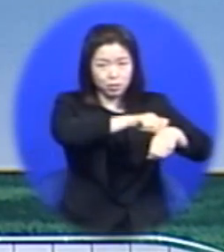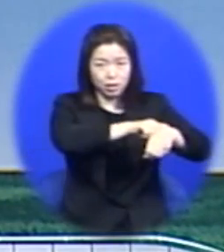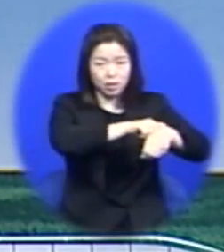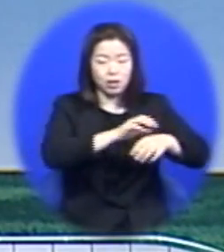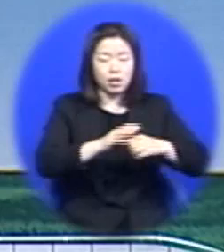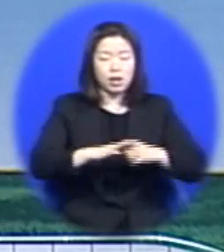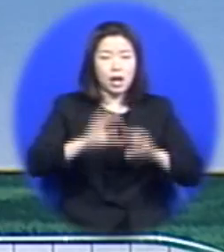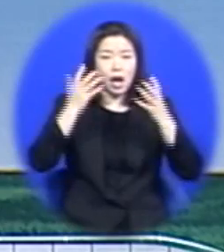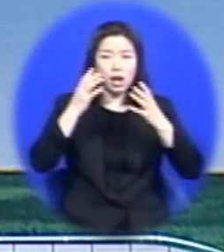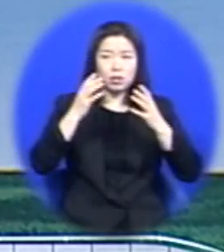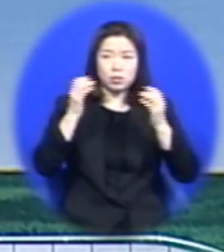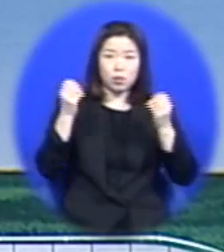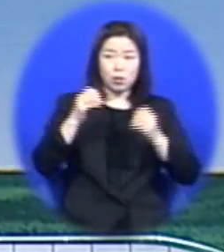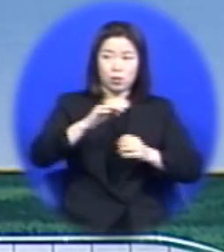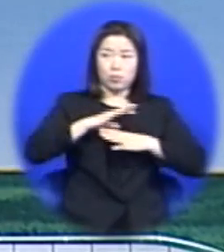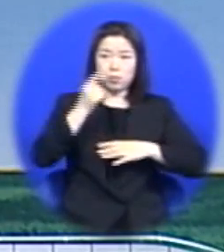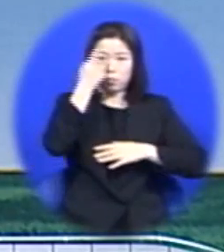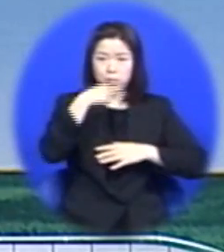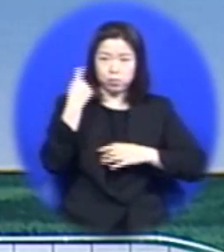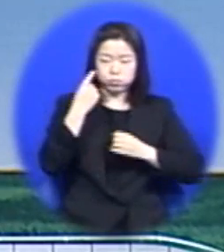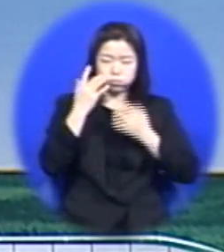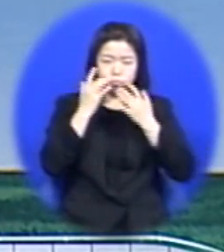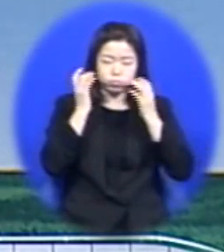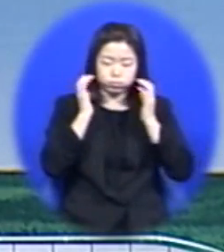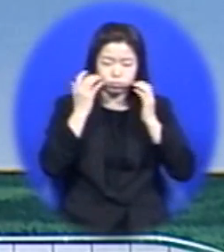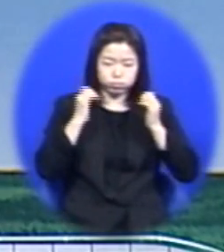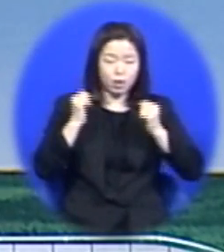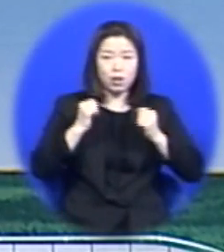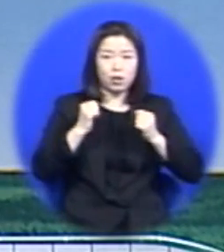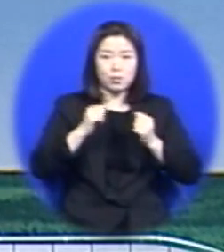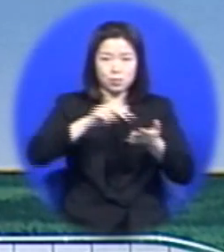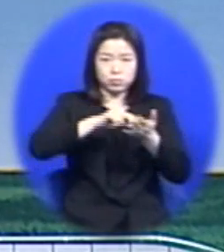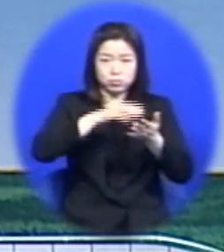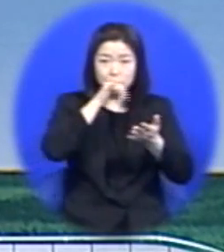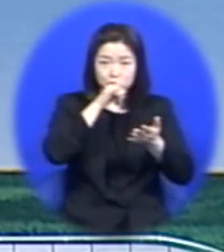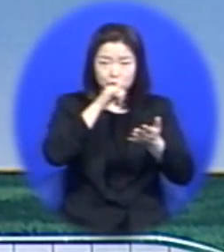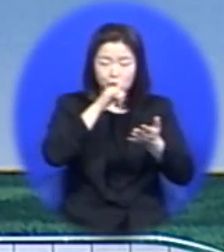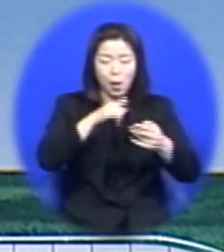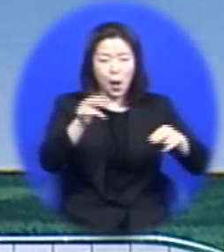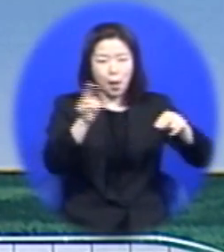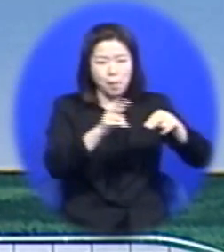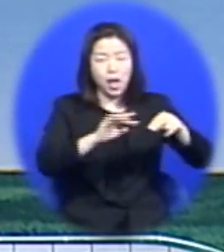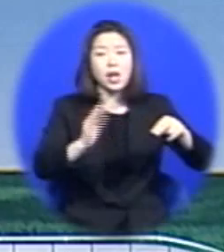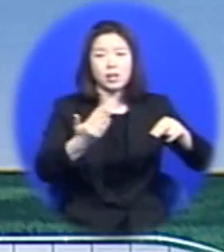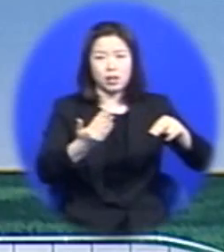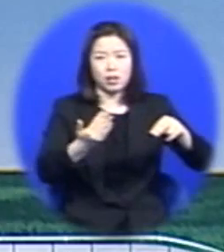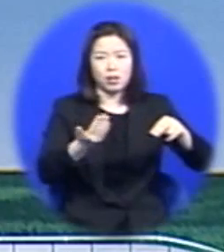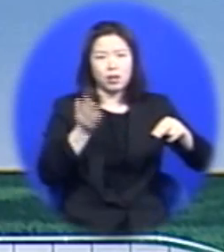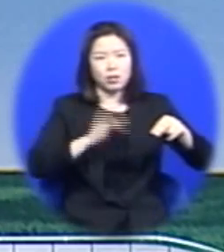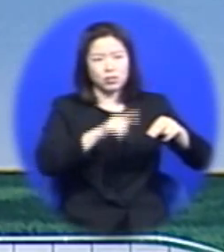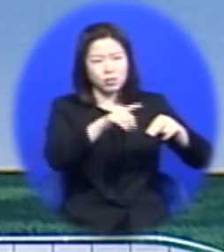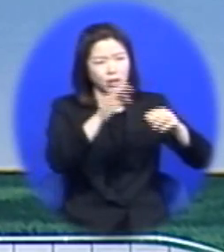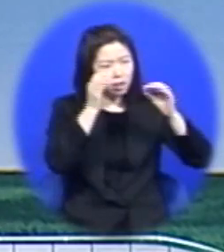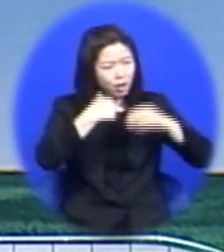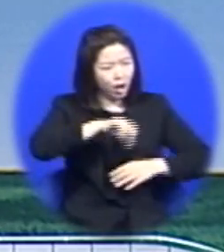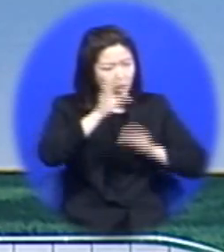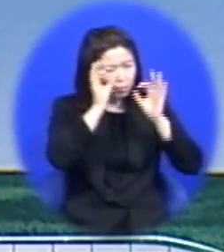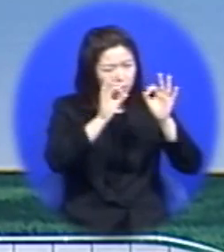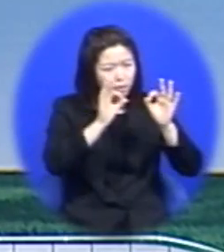되고 맞는 것이 너무나 무서워서 떱니다. 매는 대야 되겠는데 차마 때릴 수가